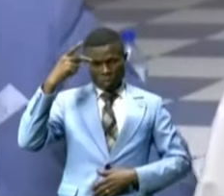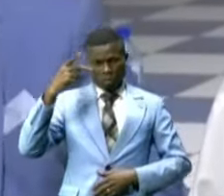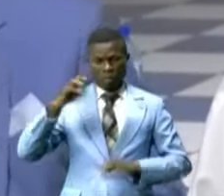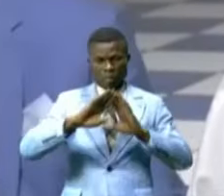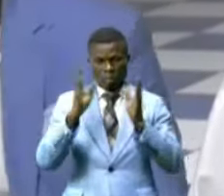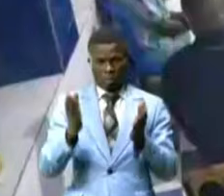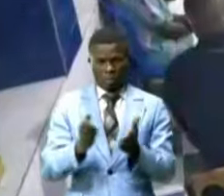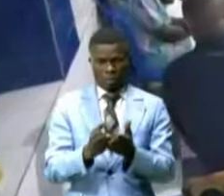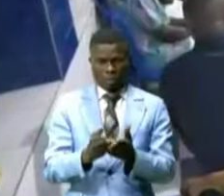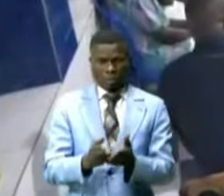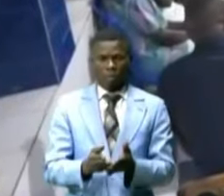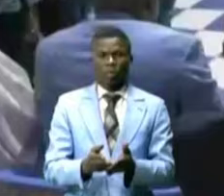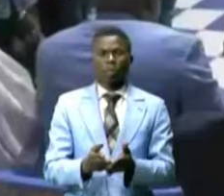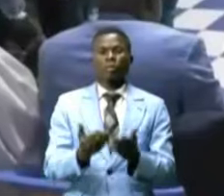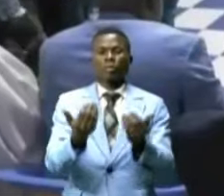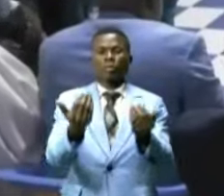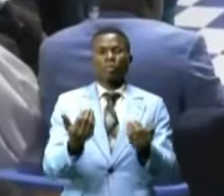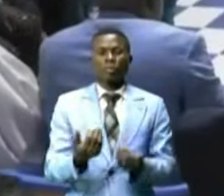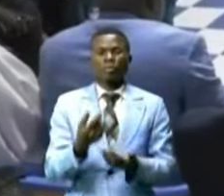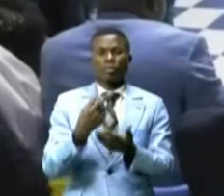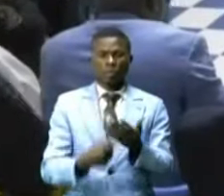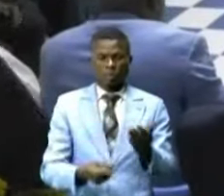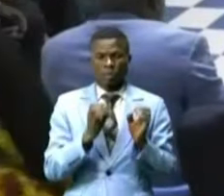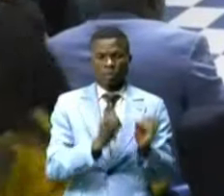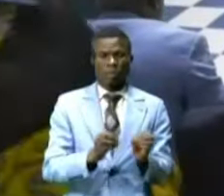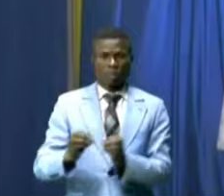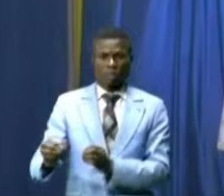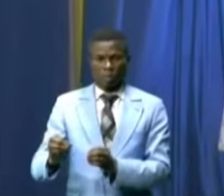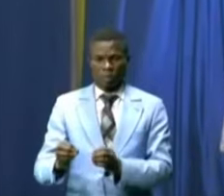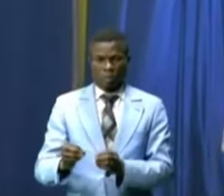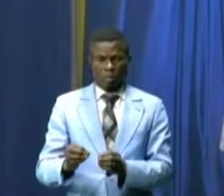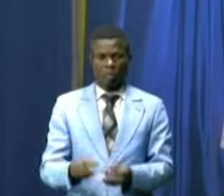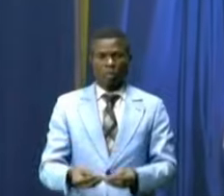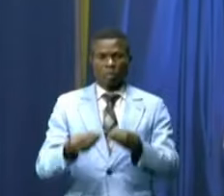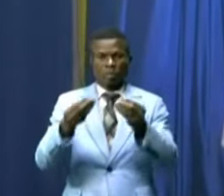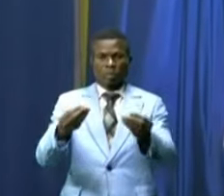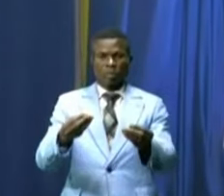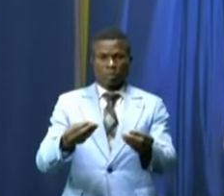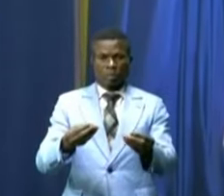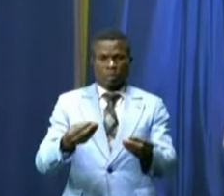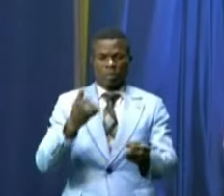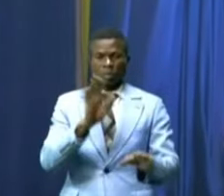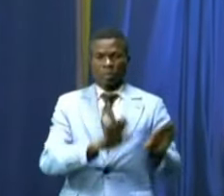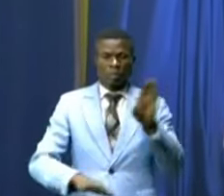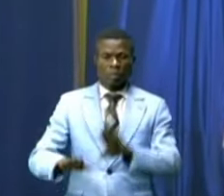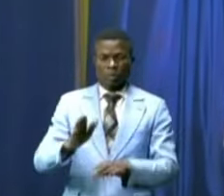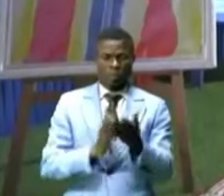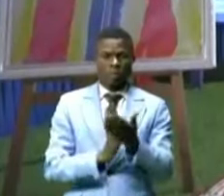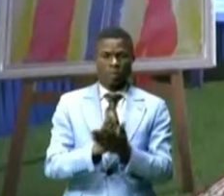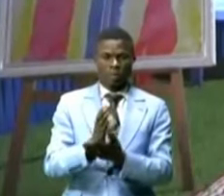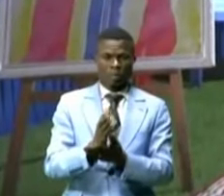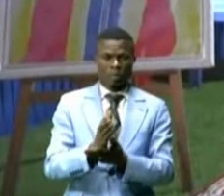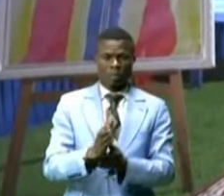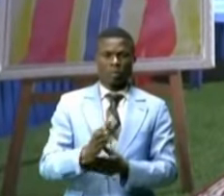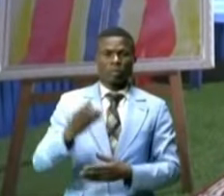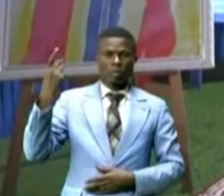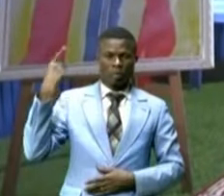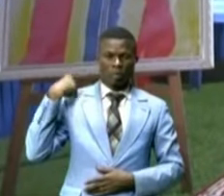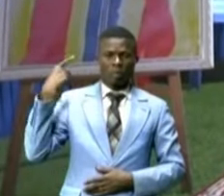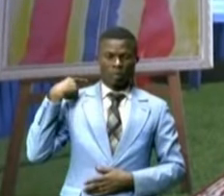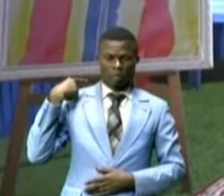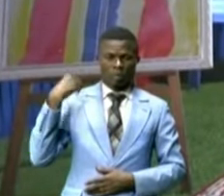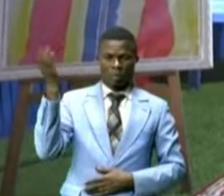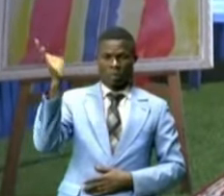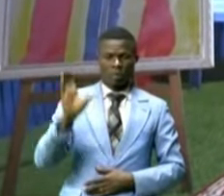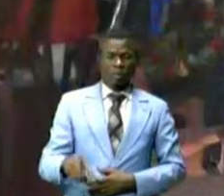ont informé les membres de l'IDPS de l'organisation qui sera mise en place pour rendre les hommages mérités à ce gourou de Bundu Dia